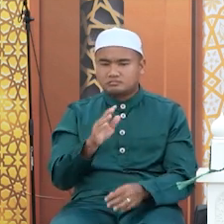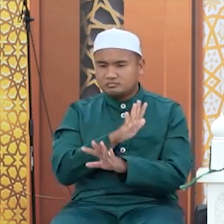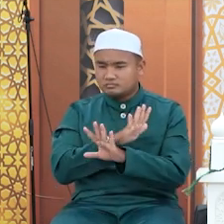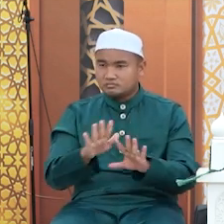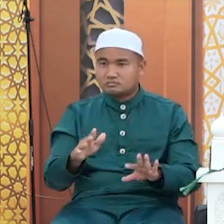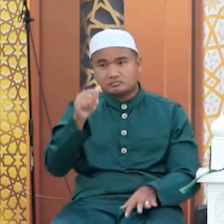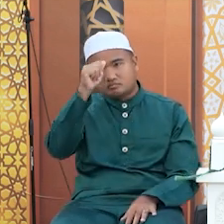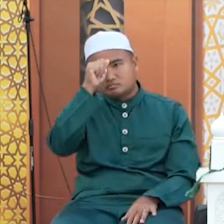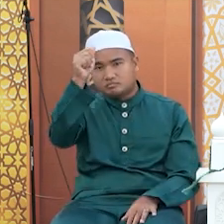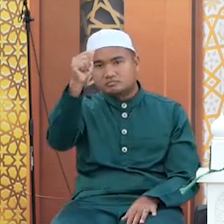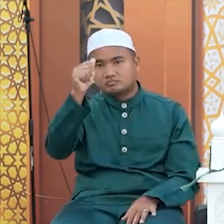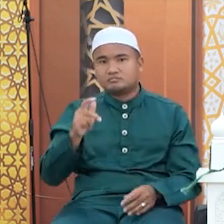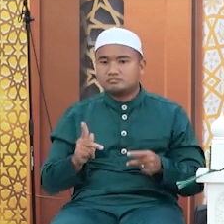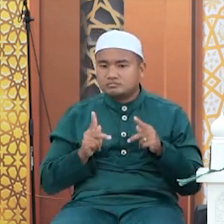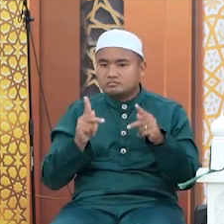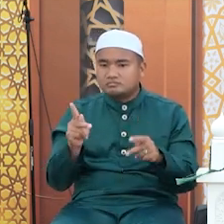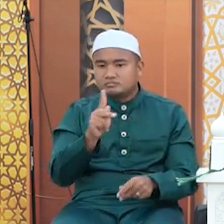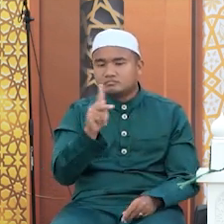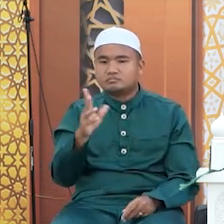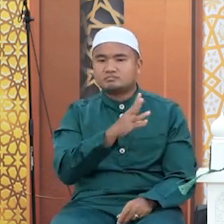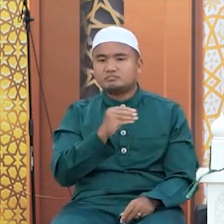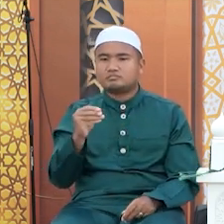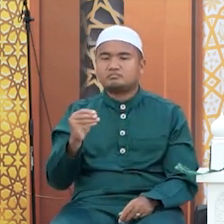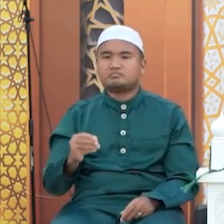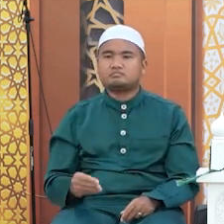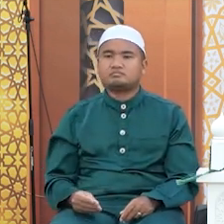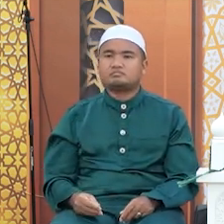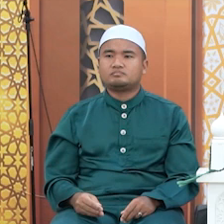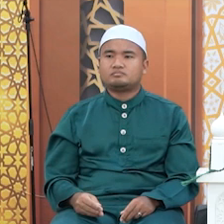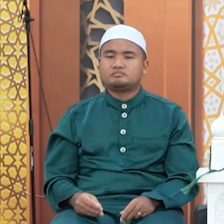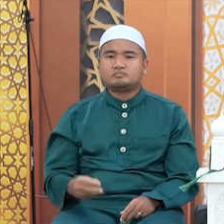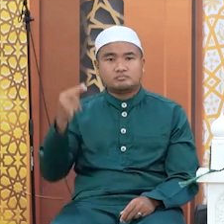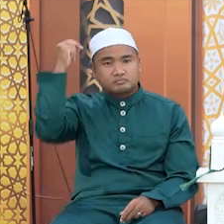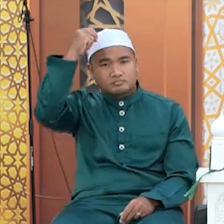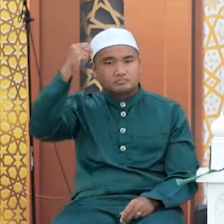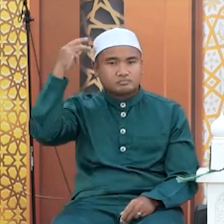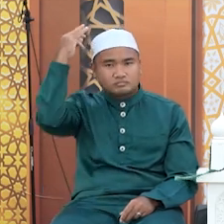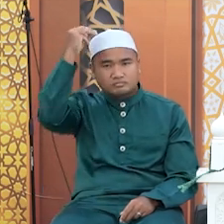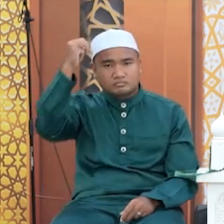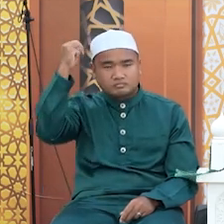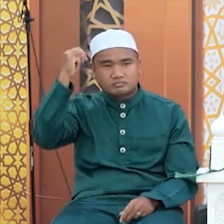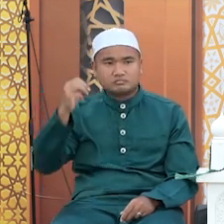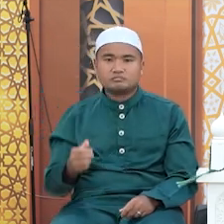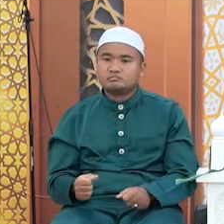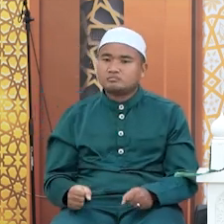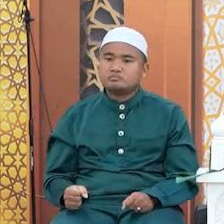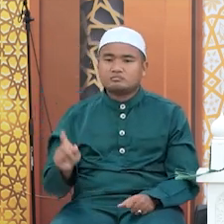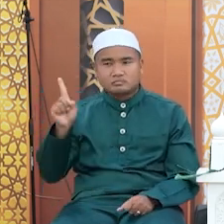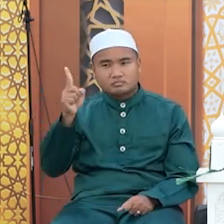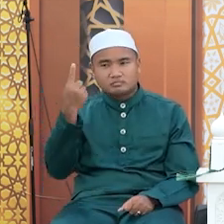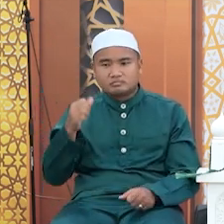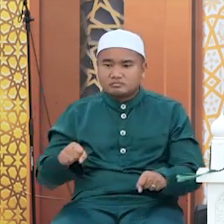Allah, kurnia dan utuskan kamu hai Muhammad kecuali sebagai pembawa rahmat